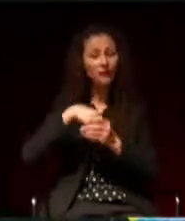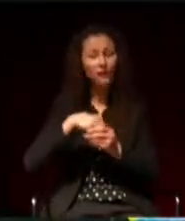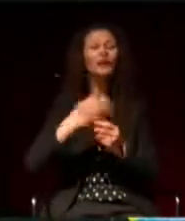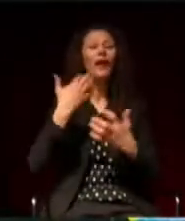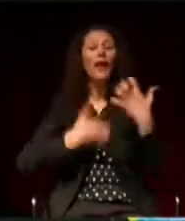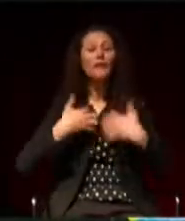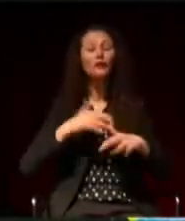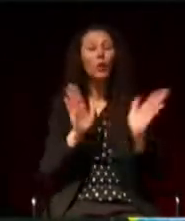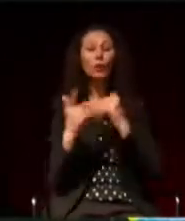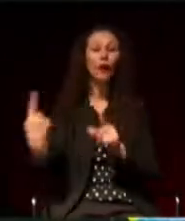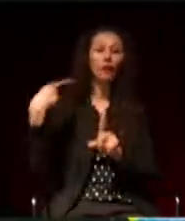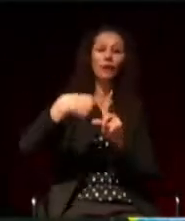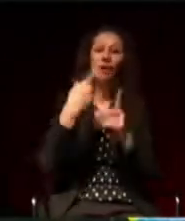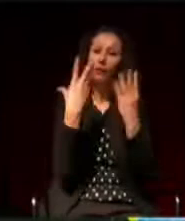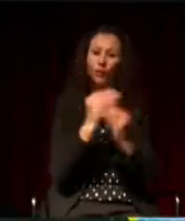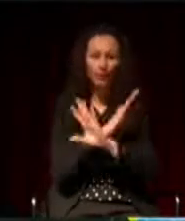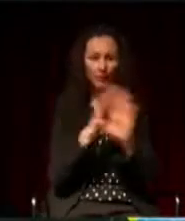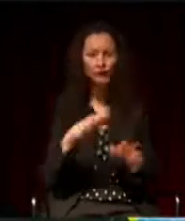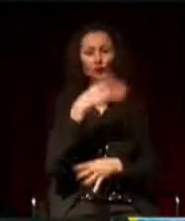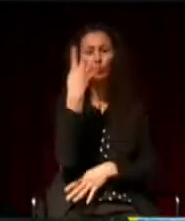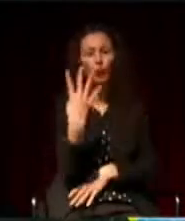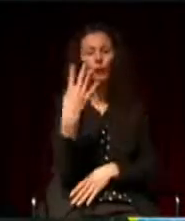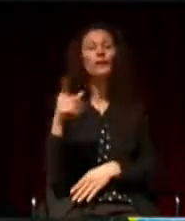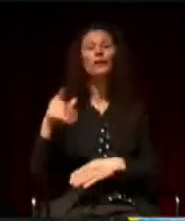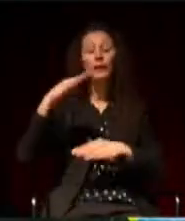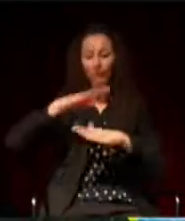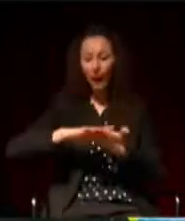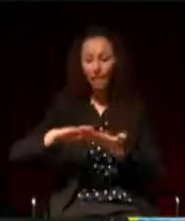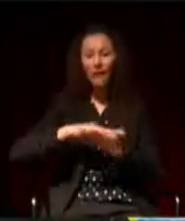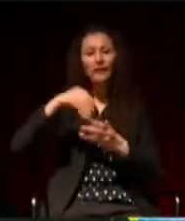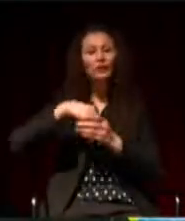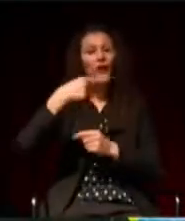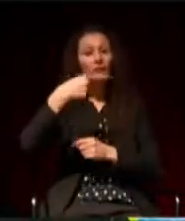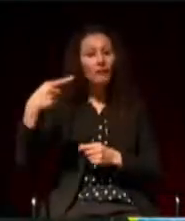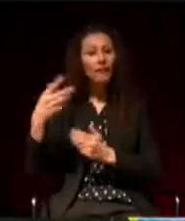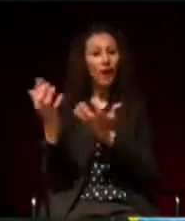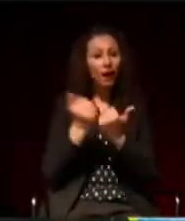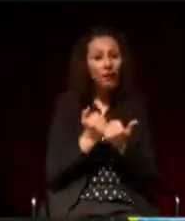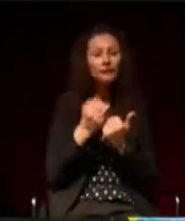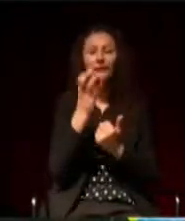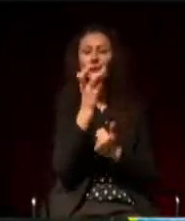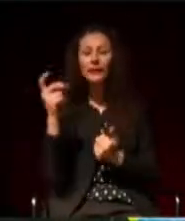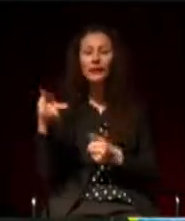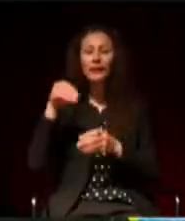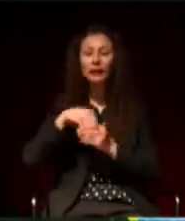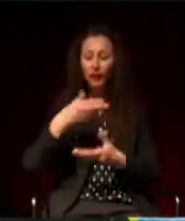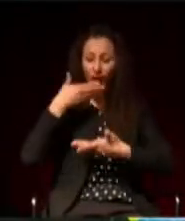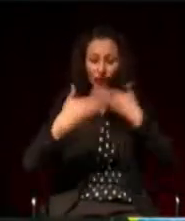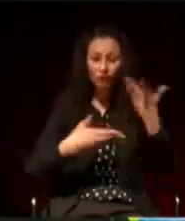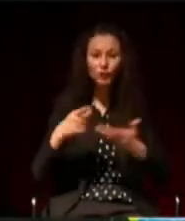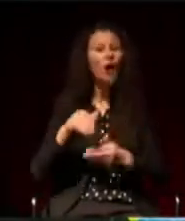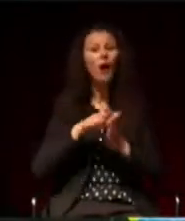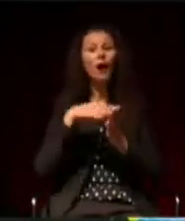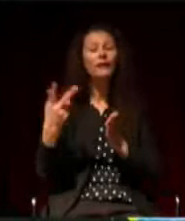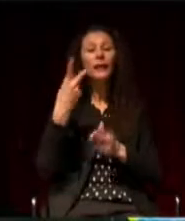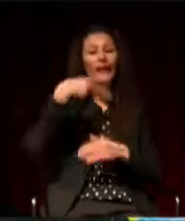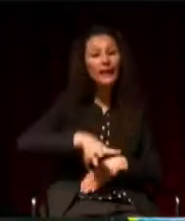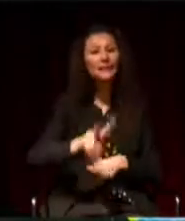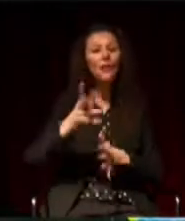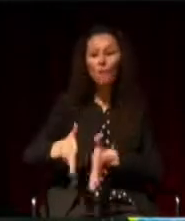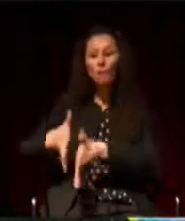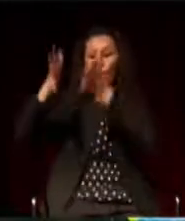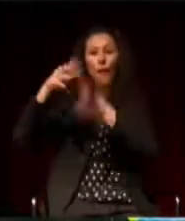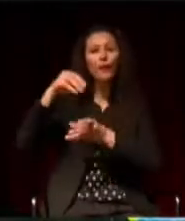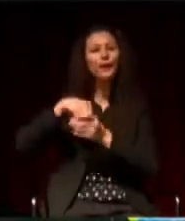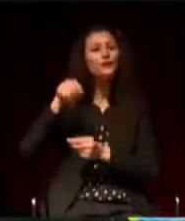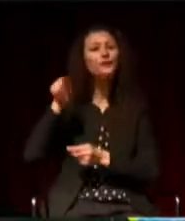enerji odası bu alana dahil edilemez. 4. Taban alanı katsayısı ve kat alanı katsayısı tanımlanmış ayrık ikiz ve blok nizamlı